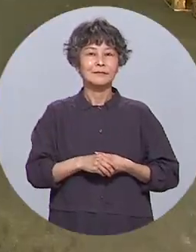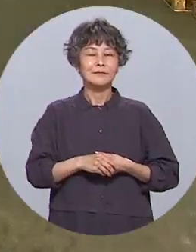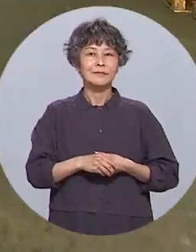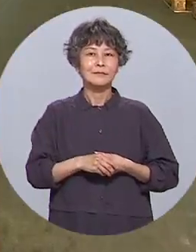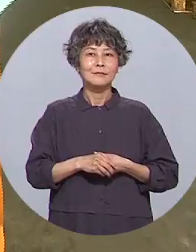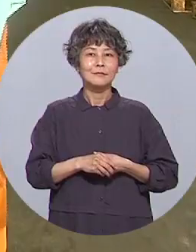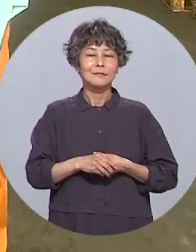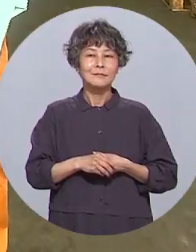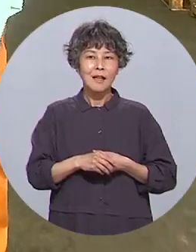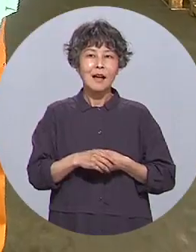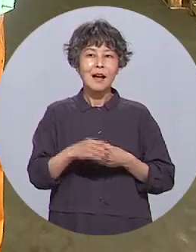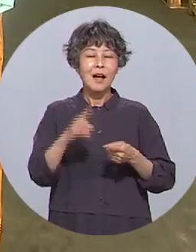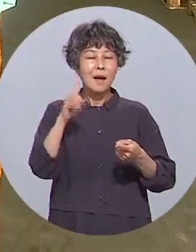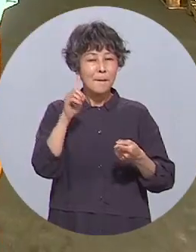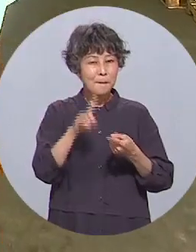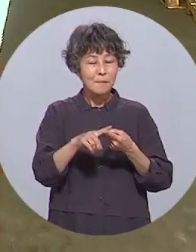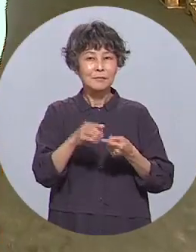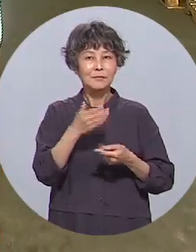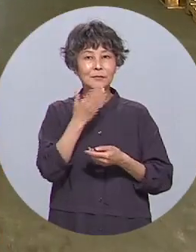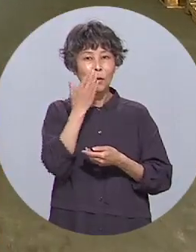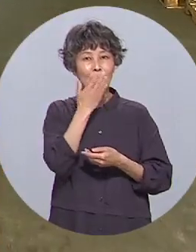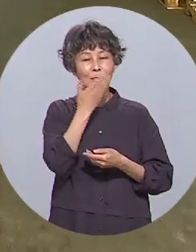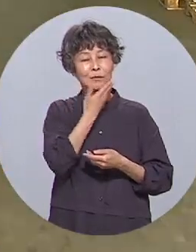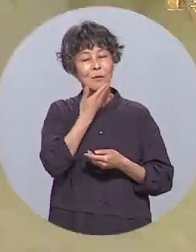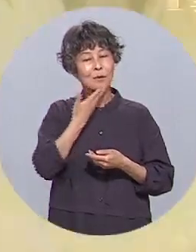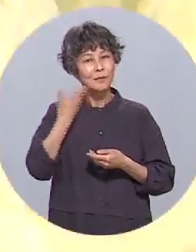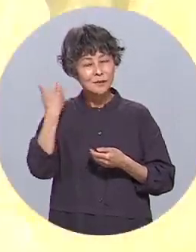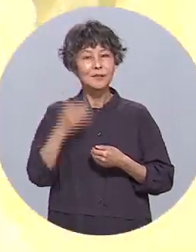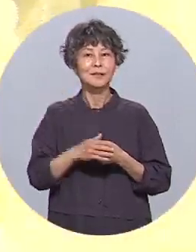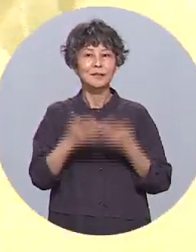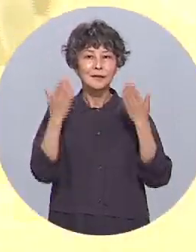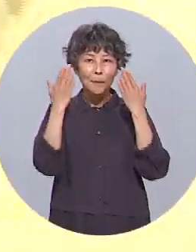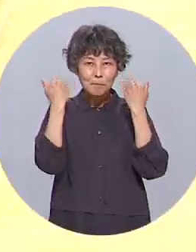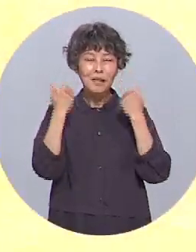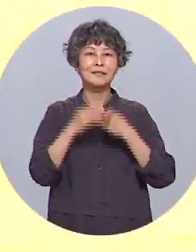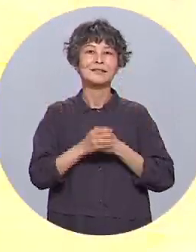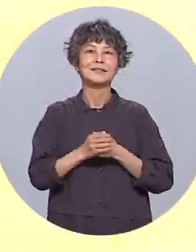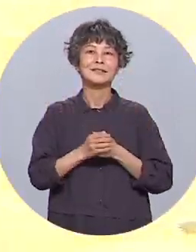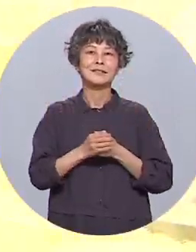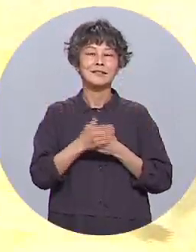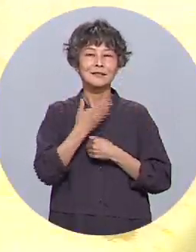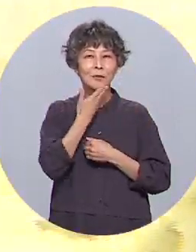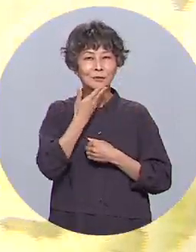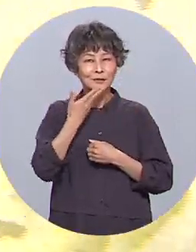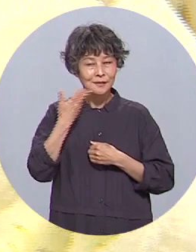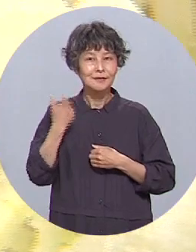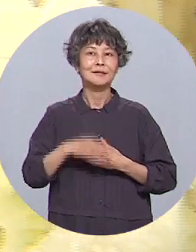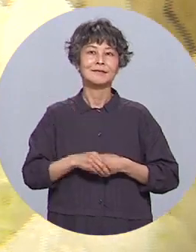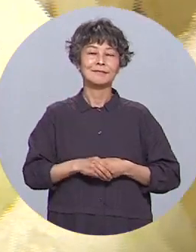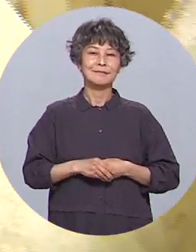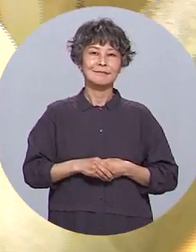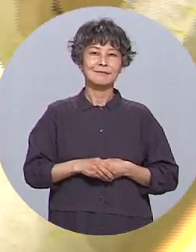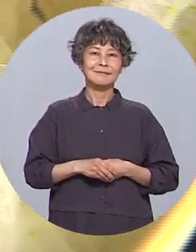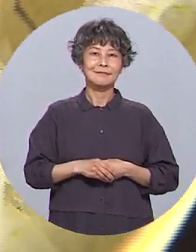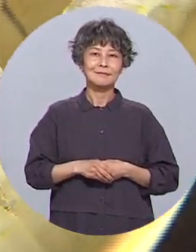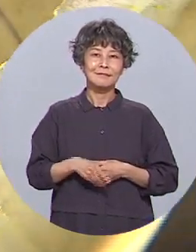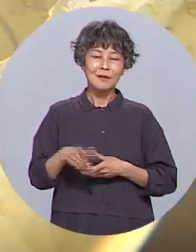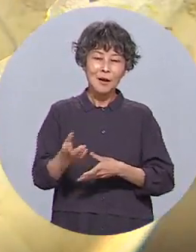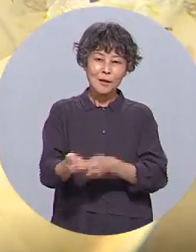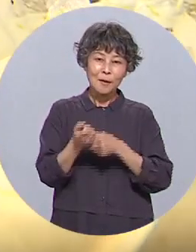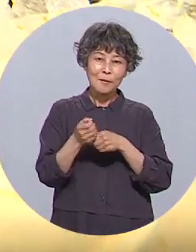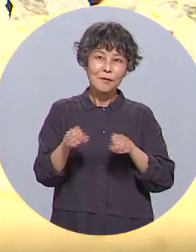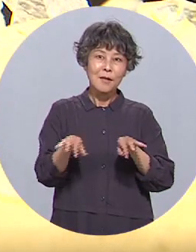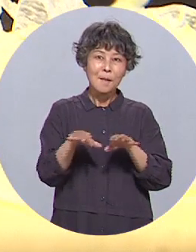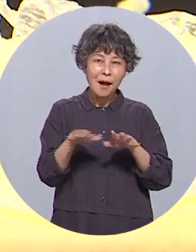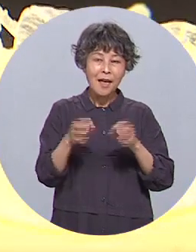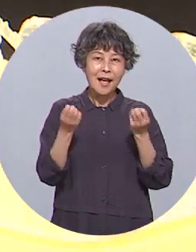定番ですよね。 すごい合いますね。 よかった。 さっぱり食べられるし、はい、美味しいです。いやー、これ取れたてだ